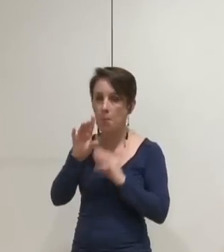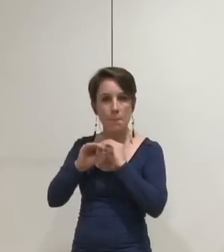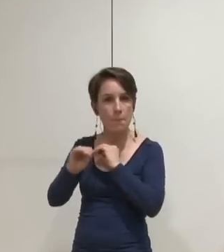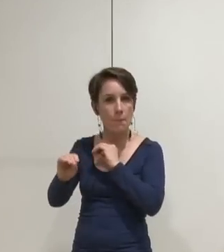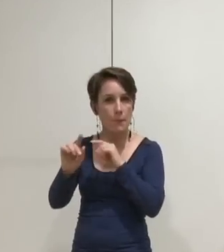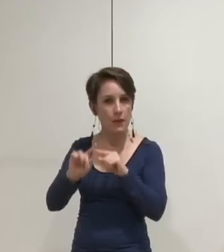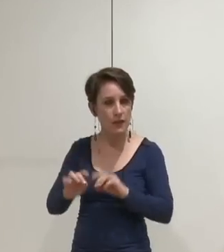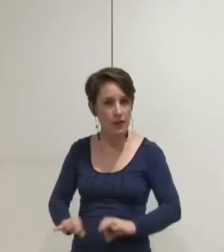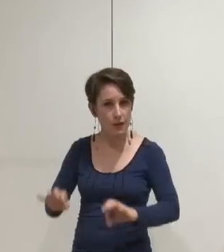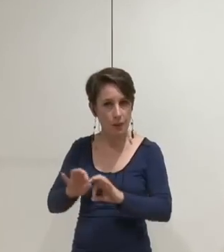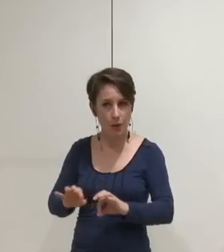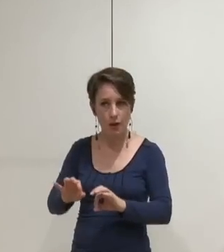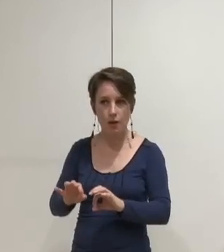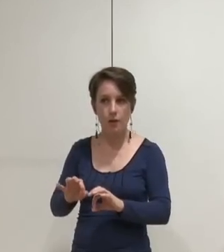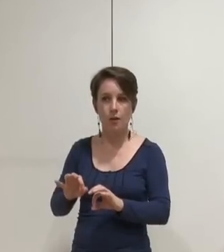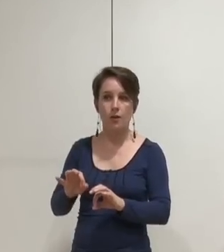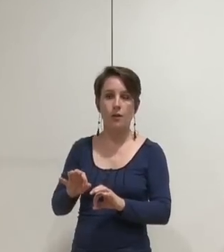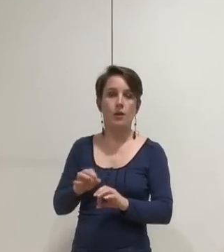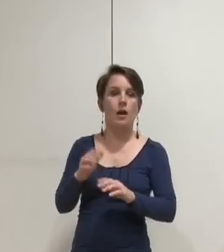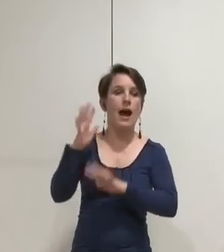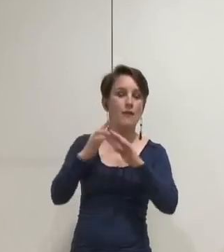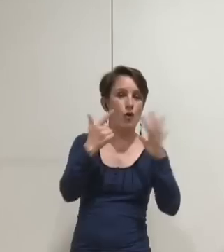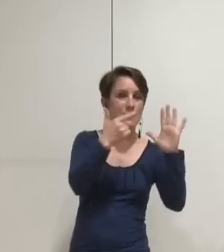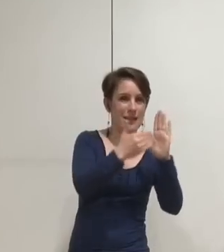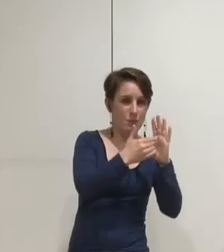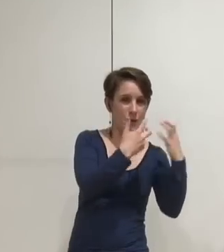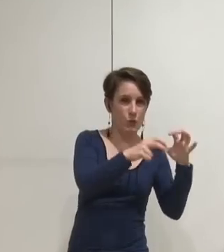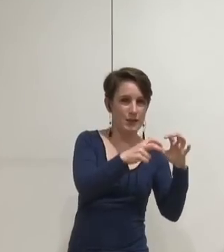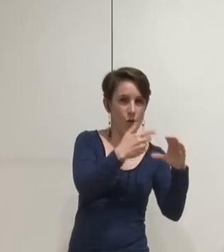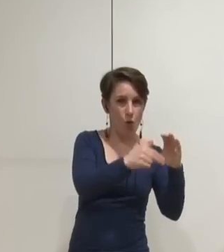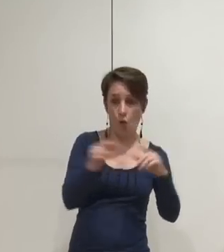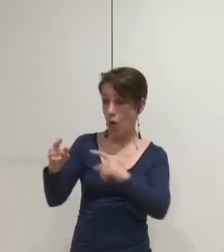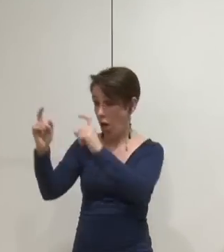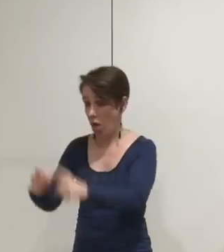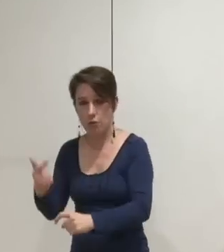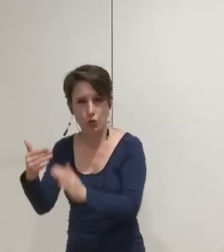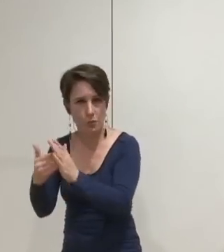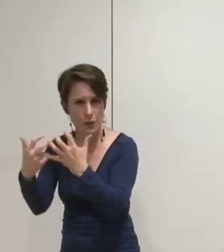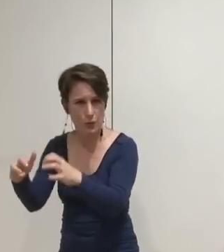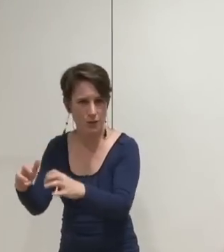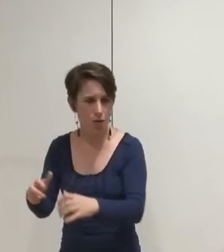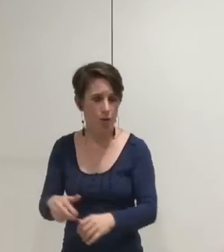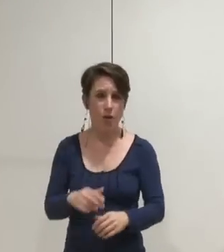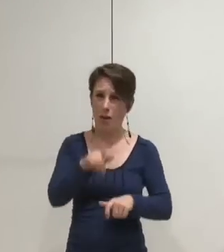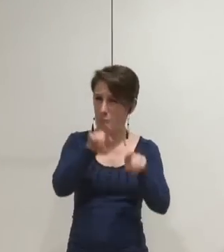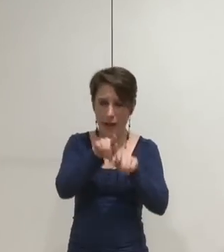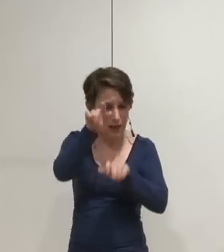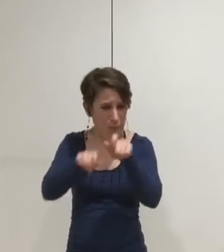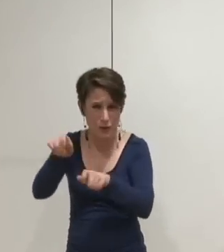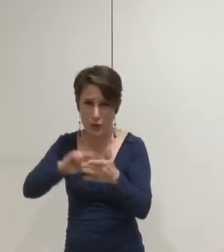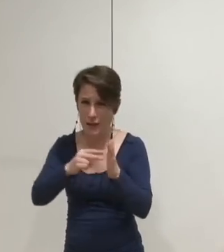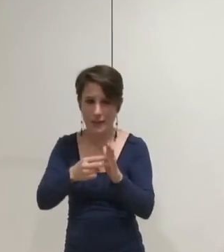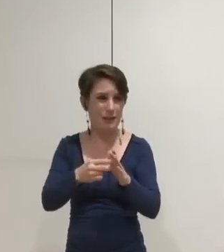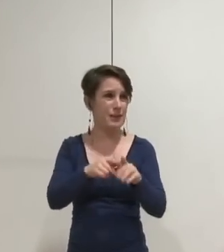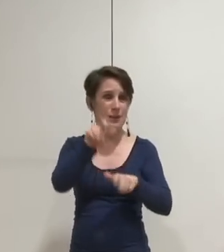d'une somme de 7210 € à 2815 bon voilà et c'est pareil pour le personnel technique pour la sécurité pour le